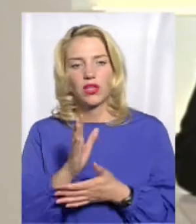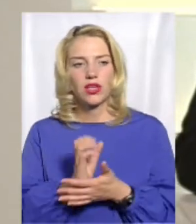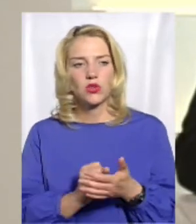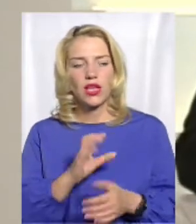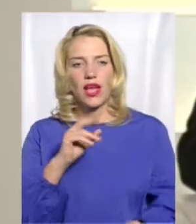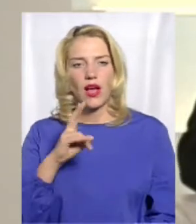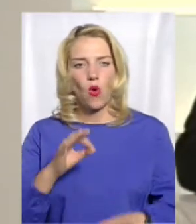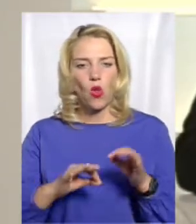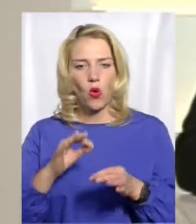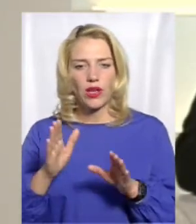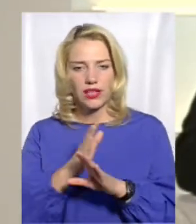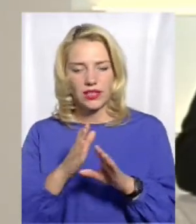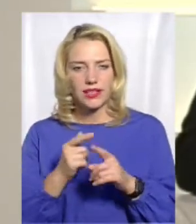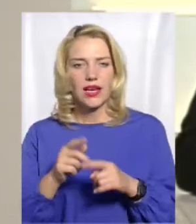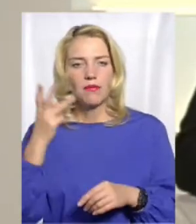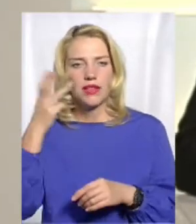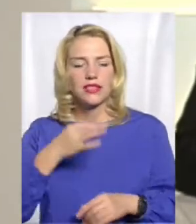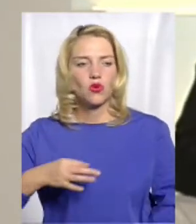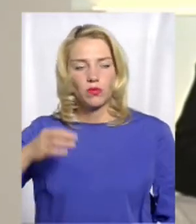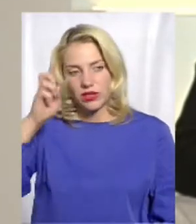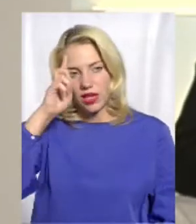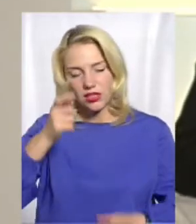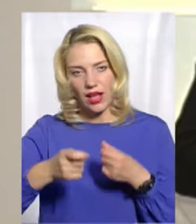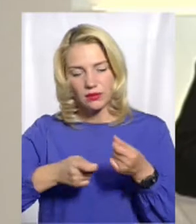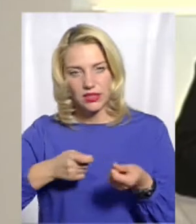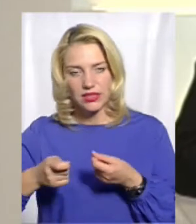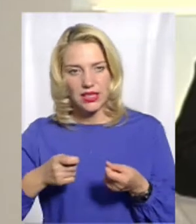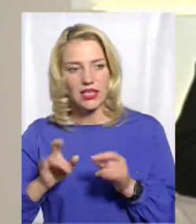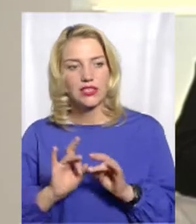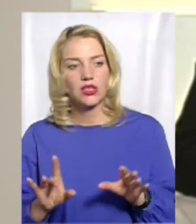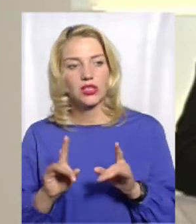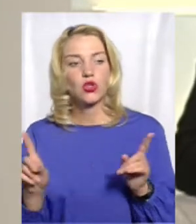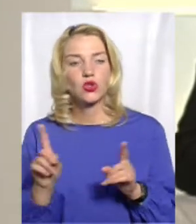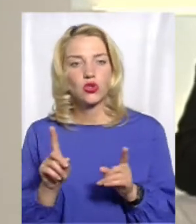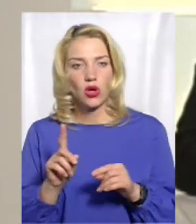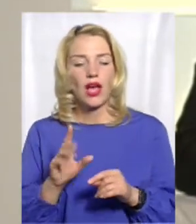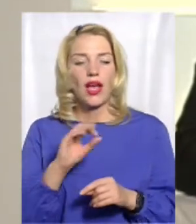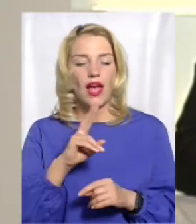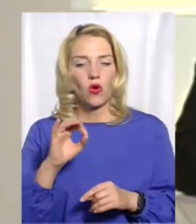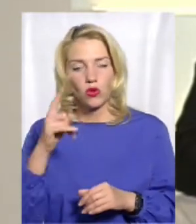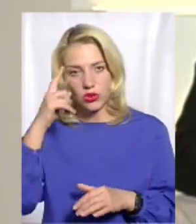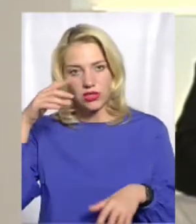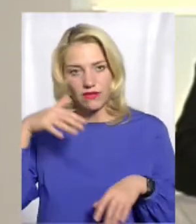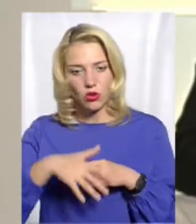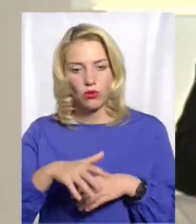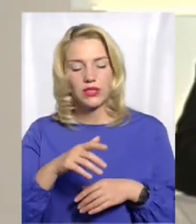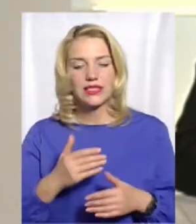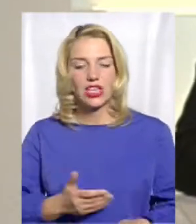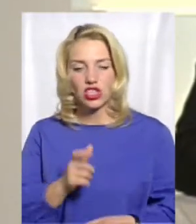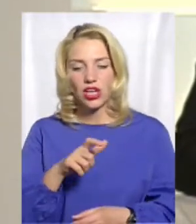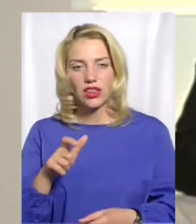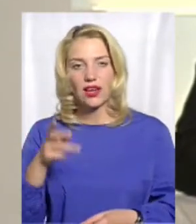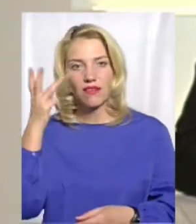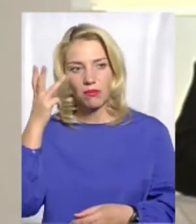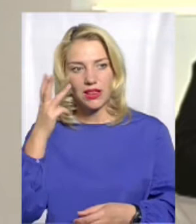та екології Хмельницької обласної держадміністрації, говорить, що екологічна свідомість жителів